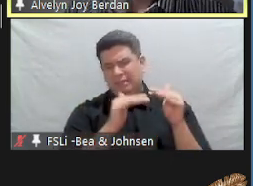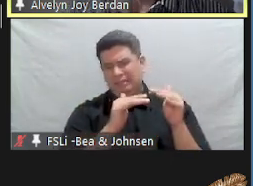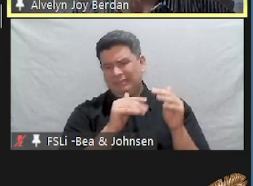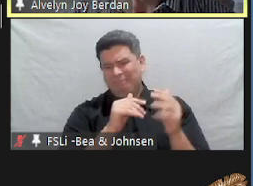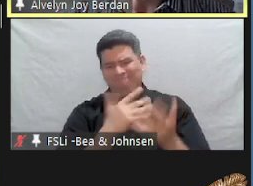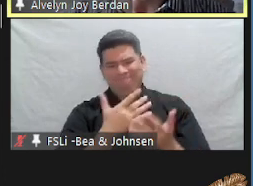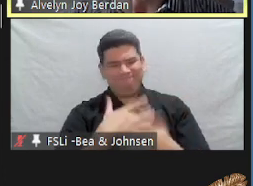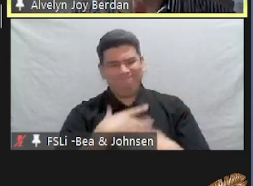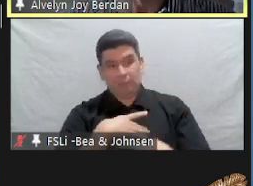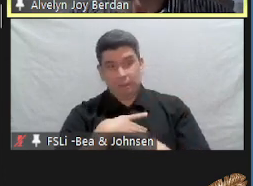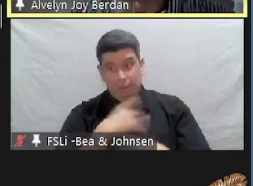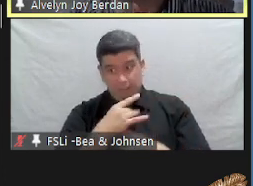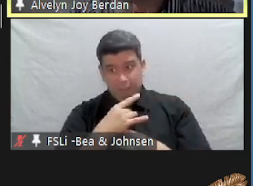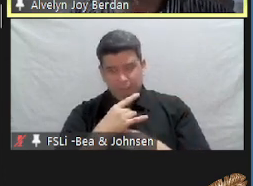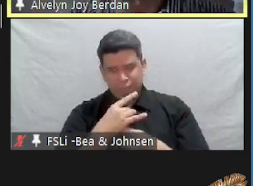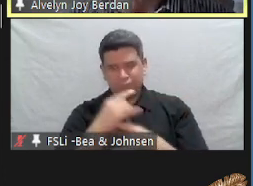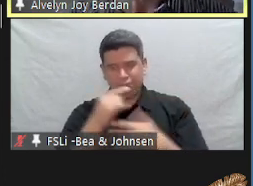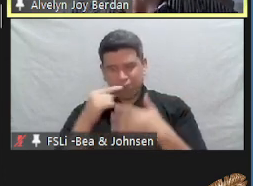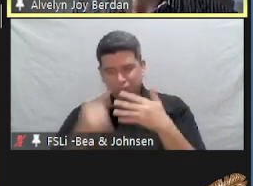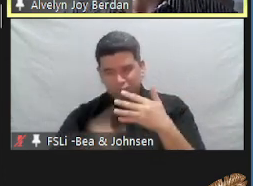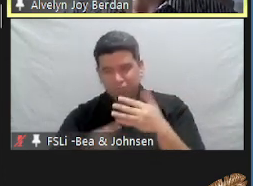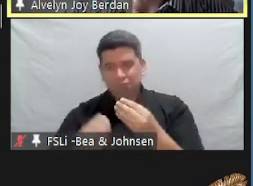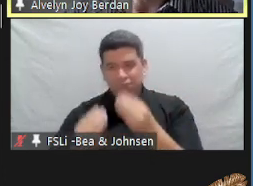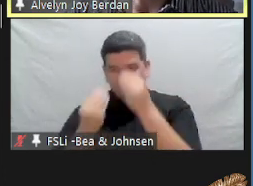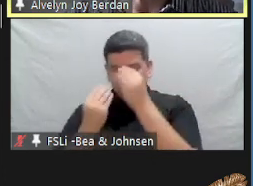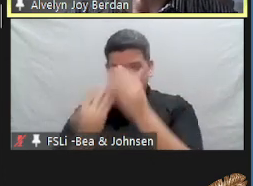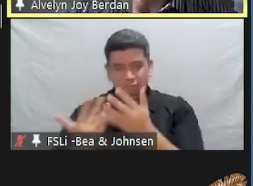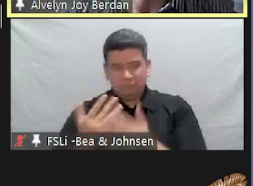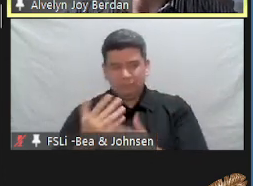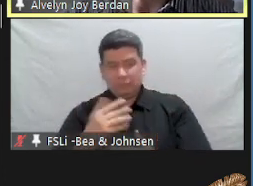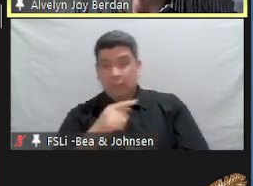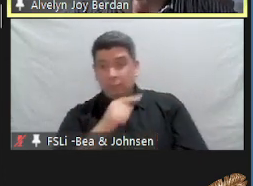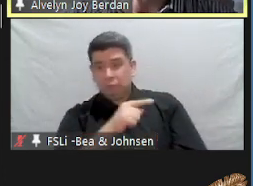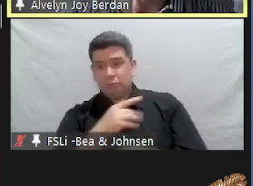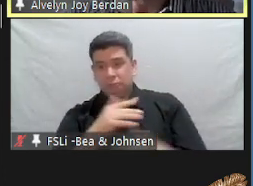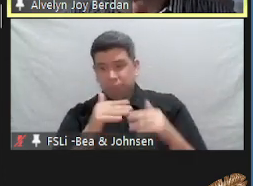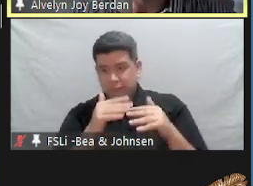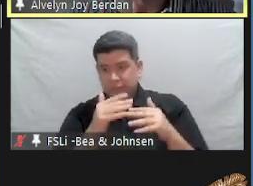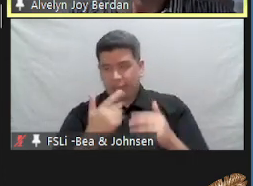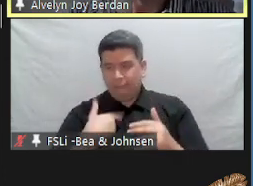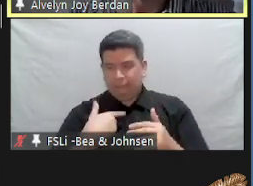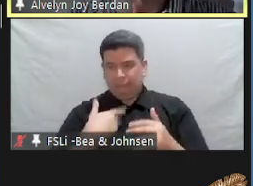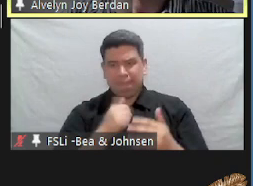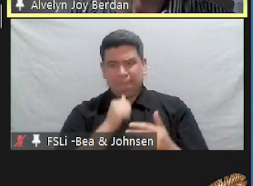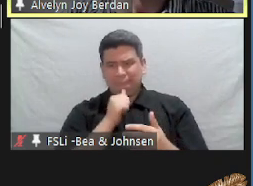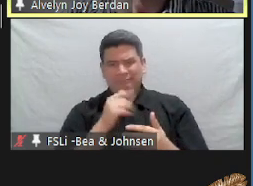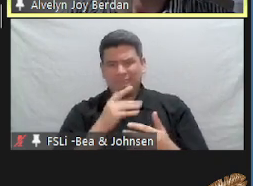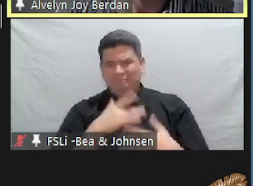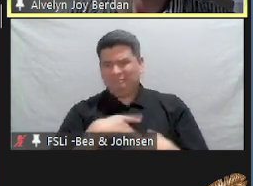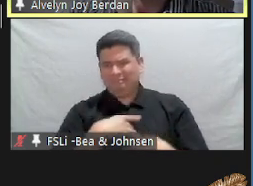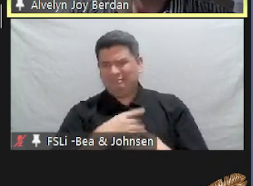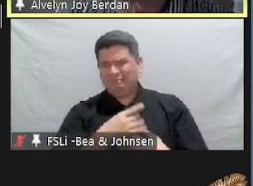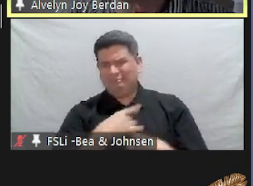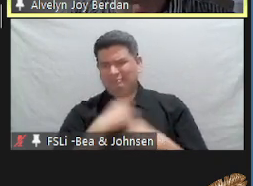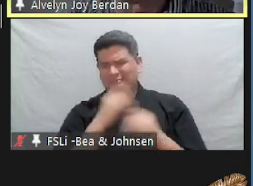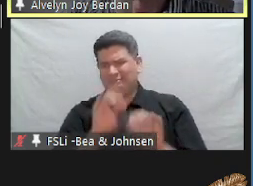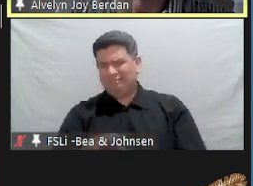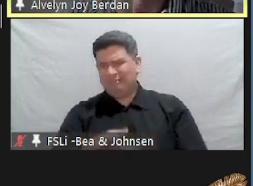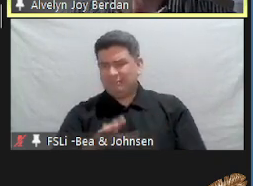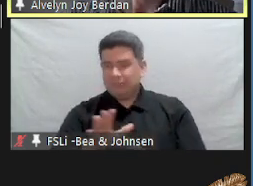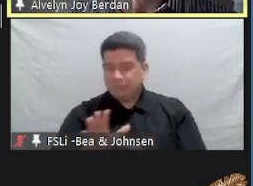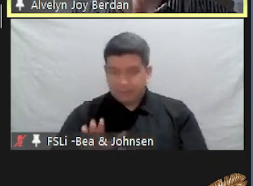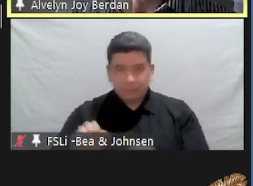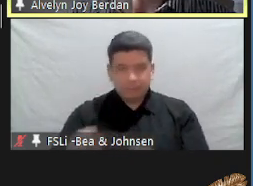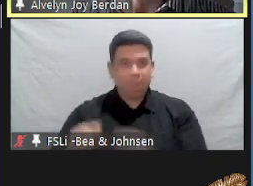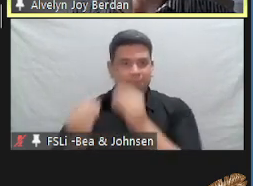nagustuhan para rin sa ikabubuti at ikalalawak pa at kagandahan pa ng ating child safeguarding protocol sa loob ng